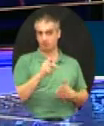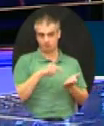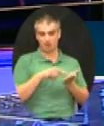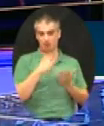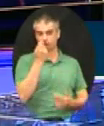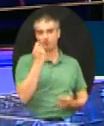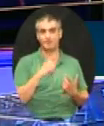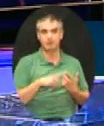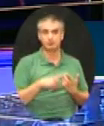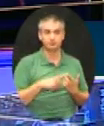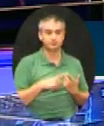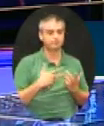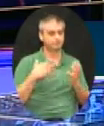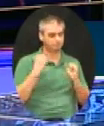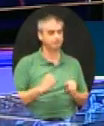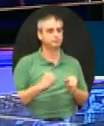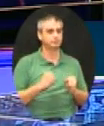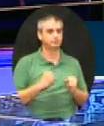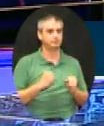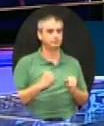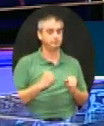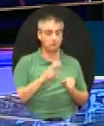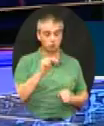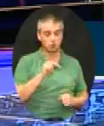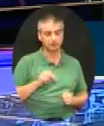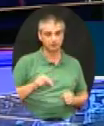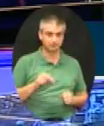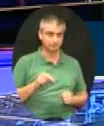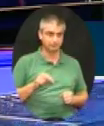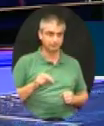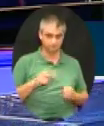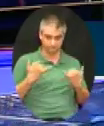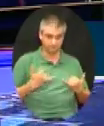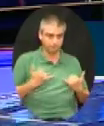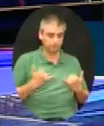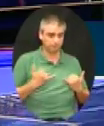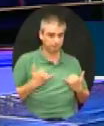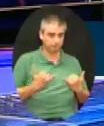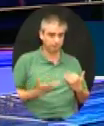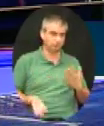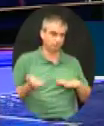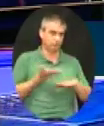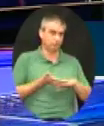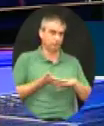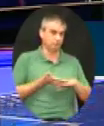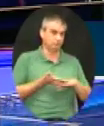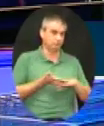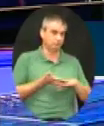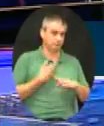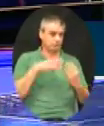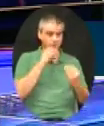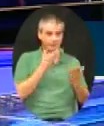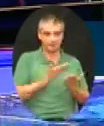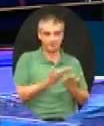שבת. אין ספק שהסוגיות שהיום עומדות על